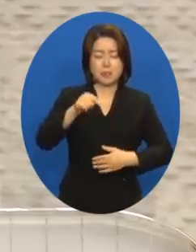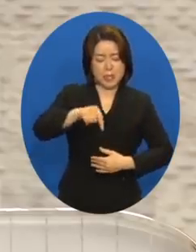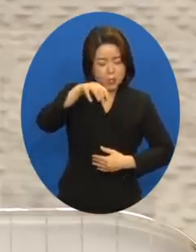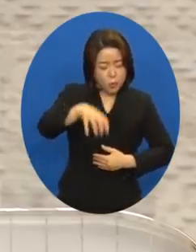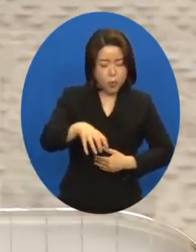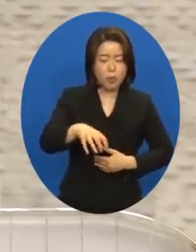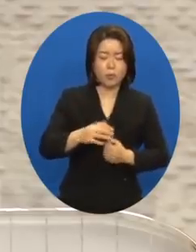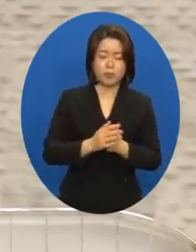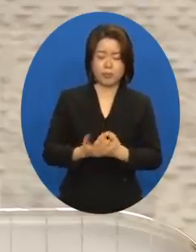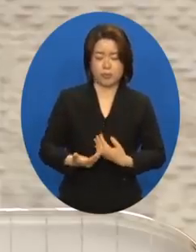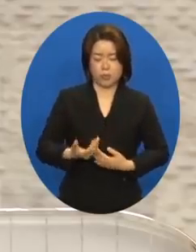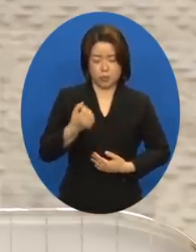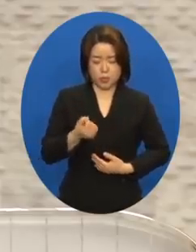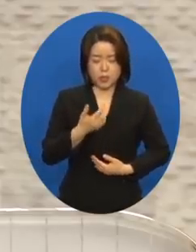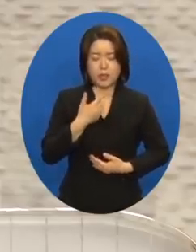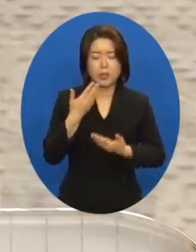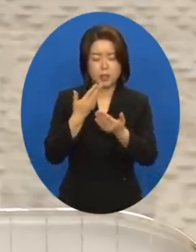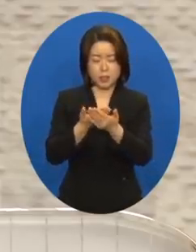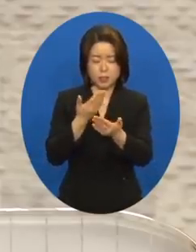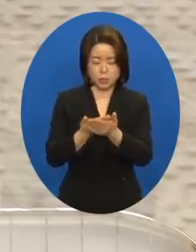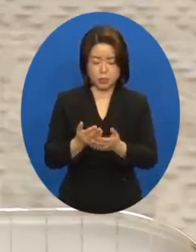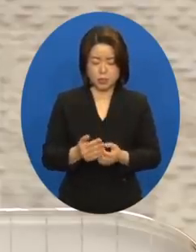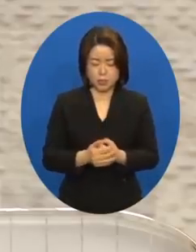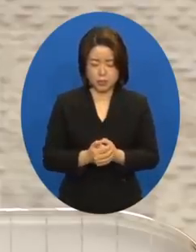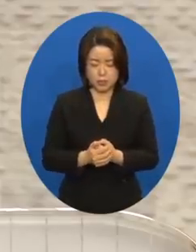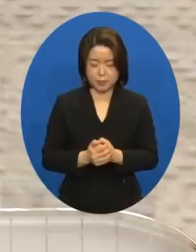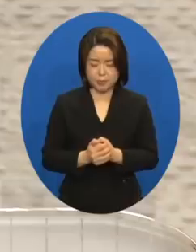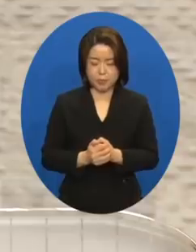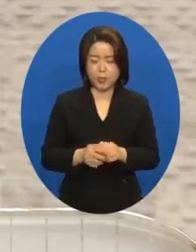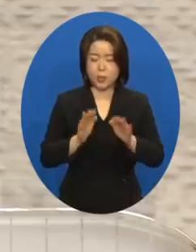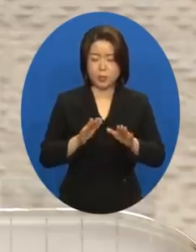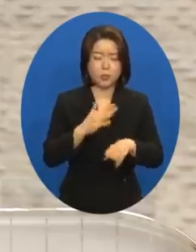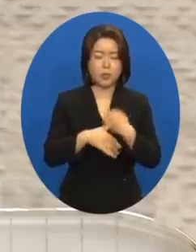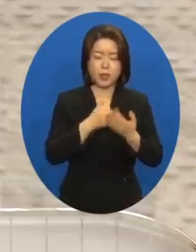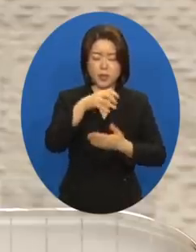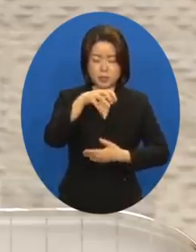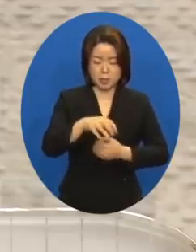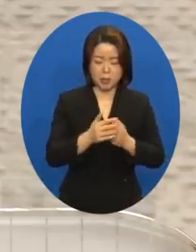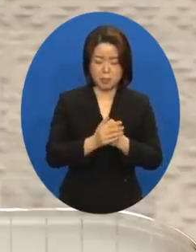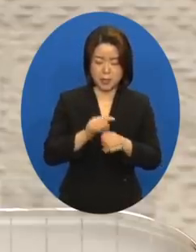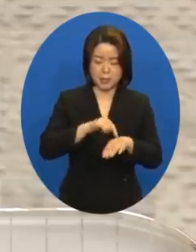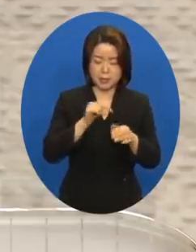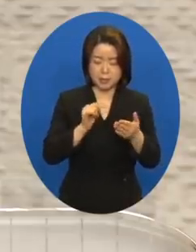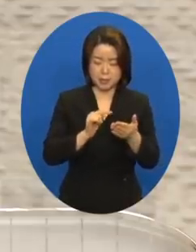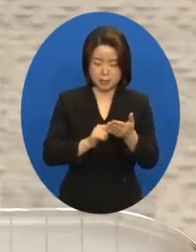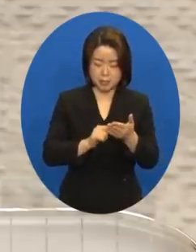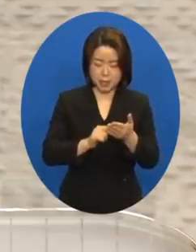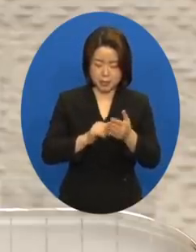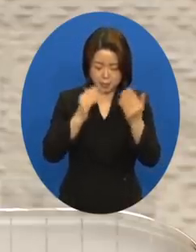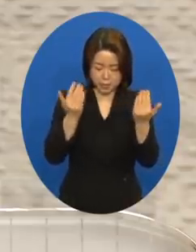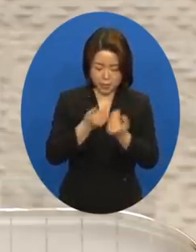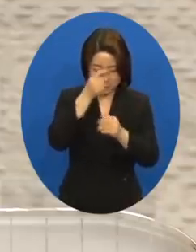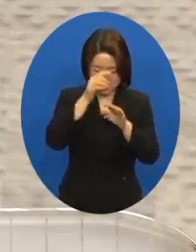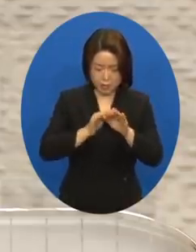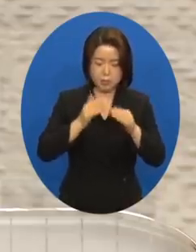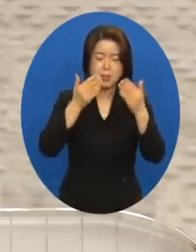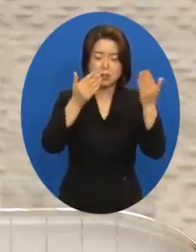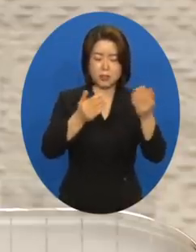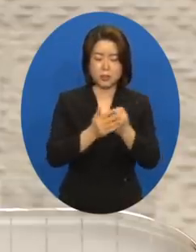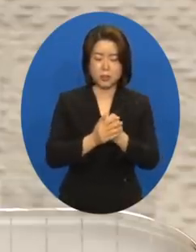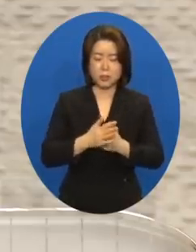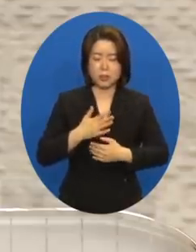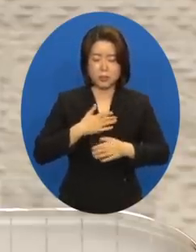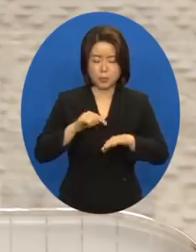누리게 하여 주옵소서 오늘도 하나님 앞에 전 심에 예배를 드리며 우리의